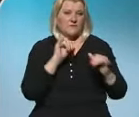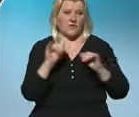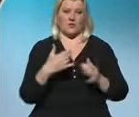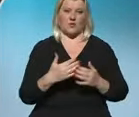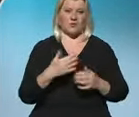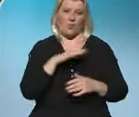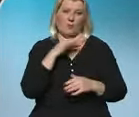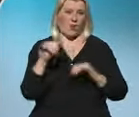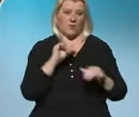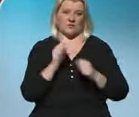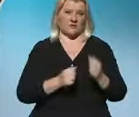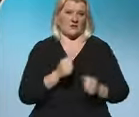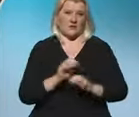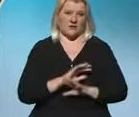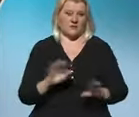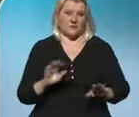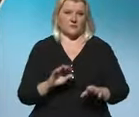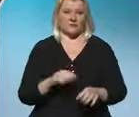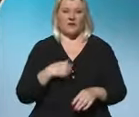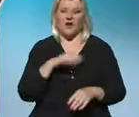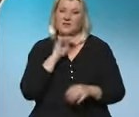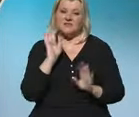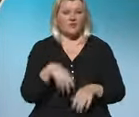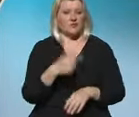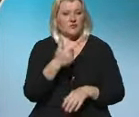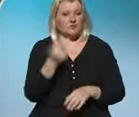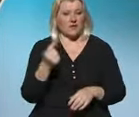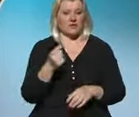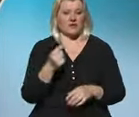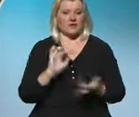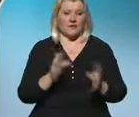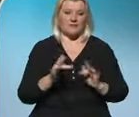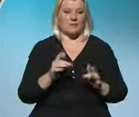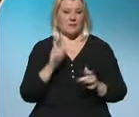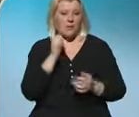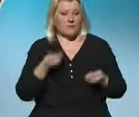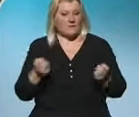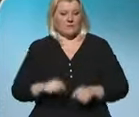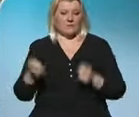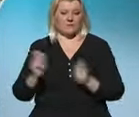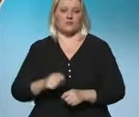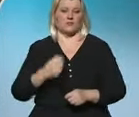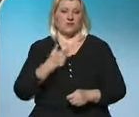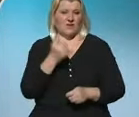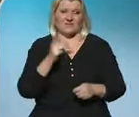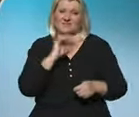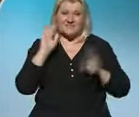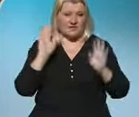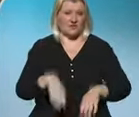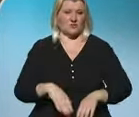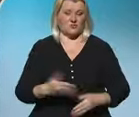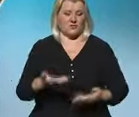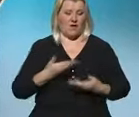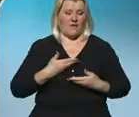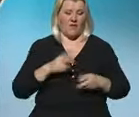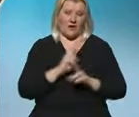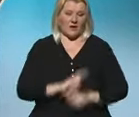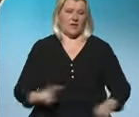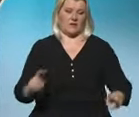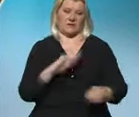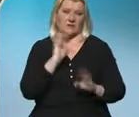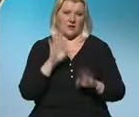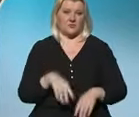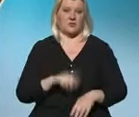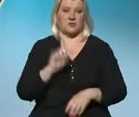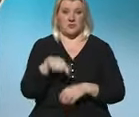zase mě by stačily třeba 2 dny bez telefonu a bez internetu a bez SMSek a myslím si, že to je mnohem lepší vypnutí, než být 2 týdny